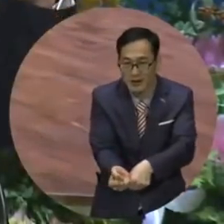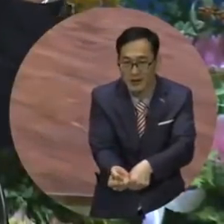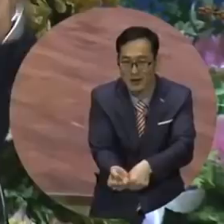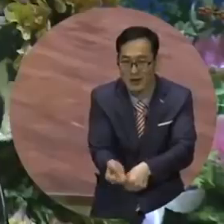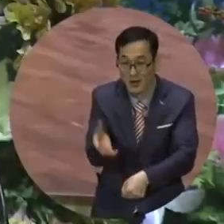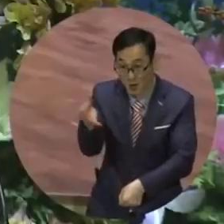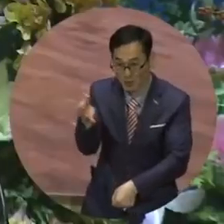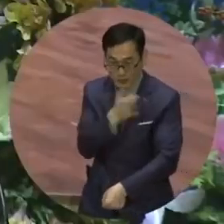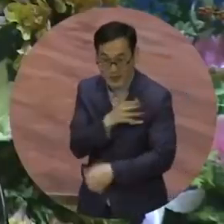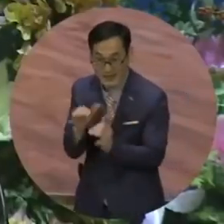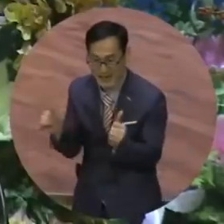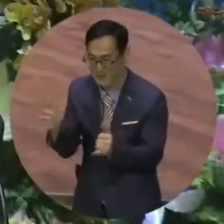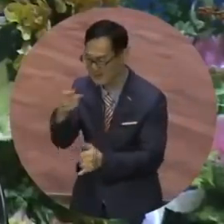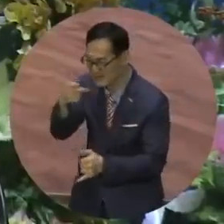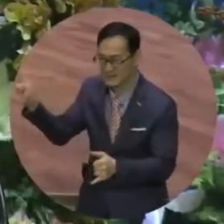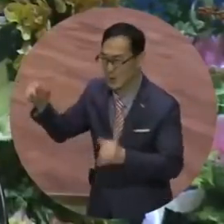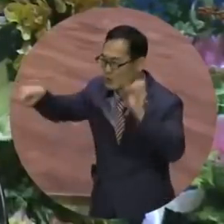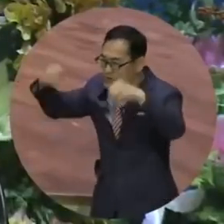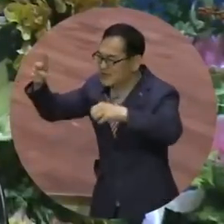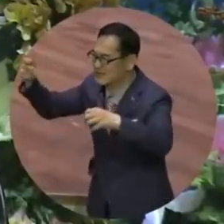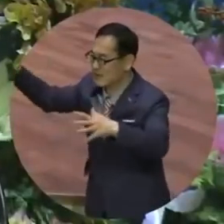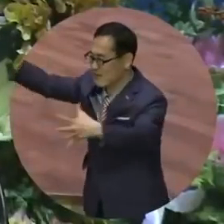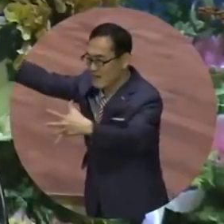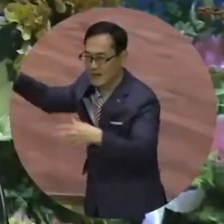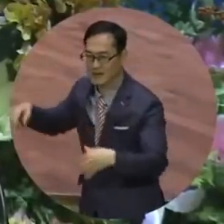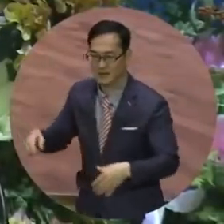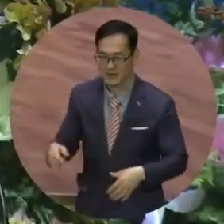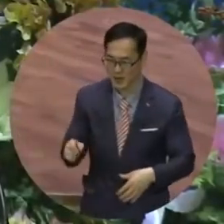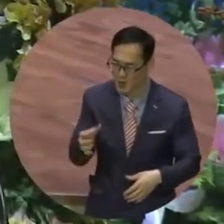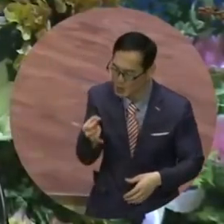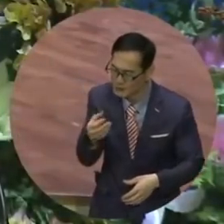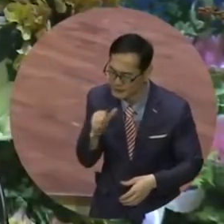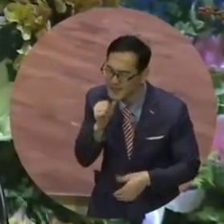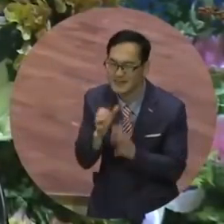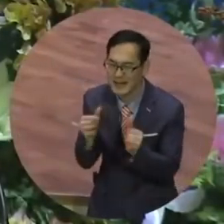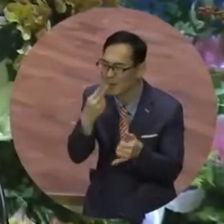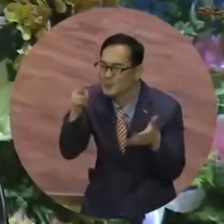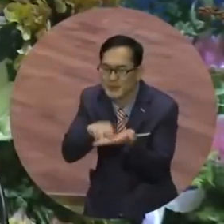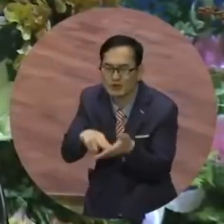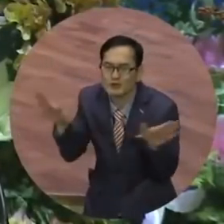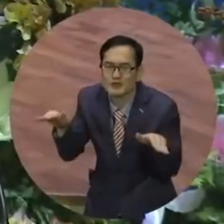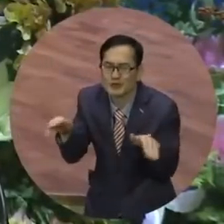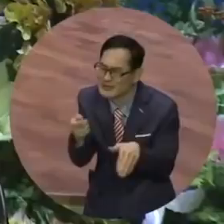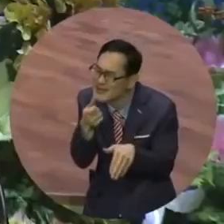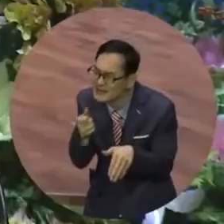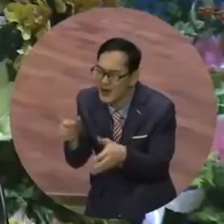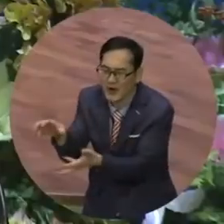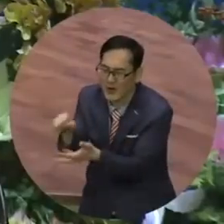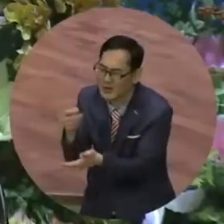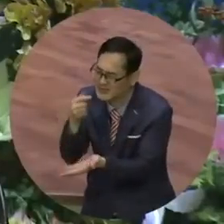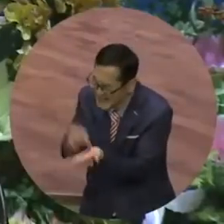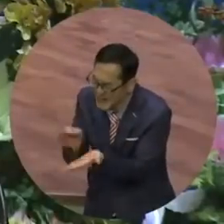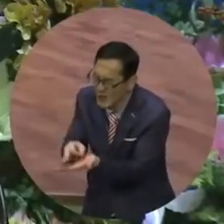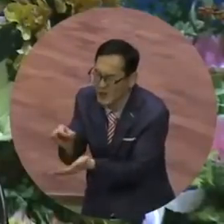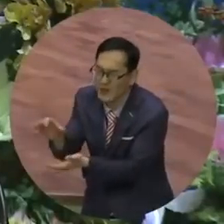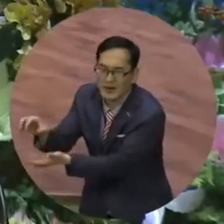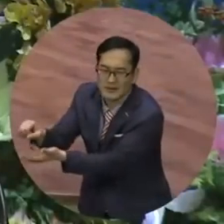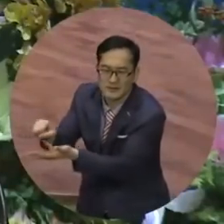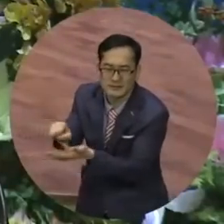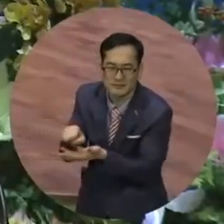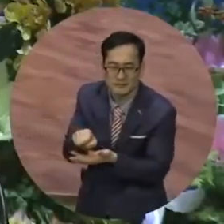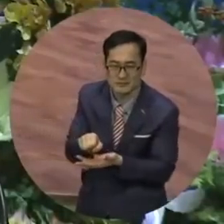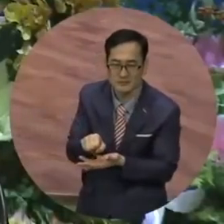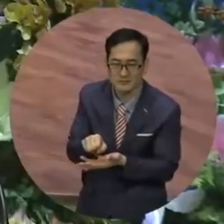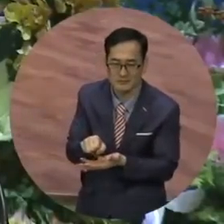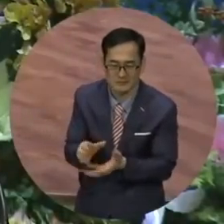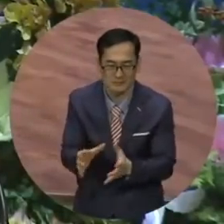사람은 큰 거 잡고 돈 없는 사람은 작은 거. 그래서 자기 행편대로 와서 생명 있는 가지와 내놔. 양을 한 마리 딱